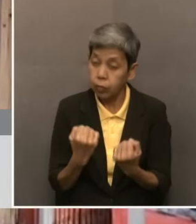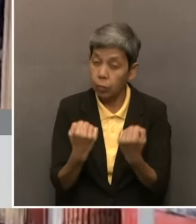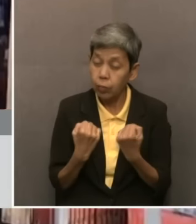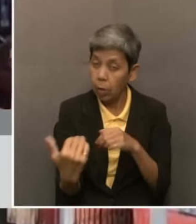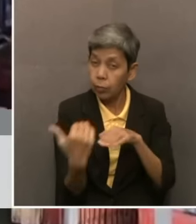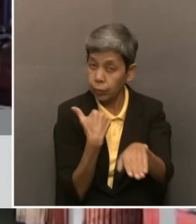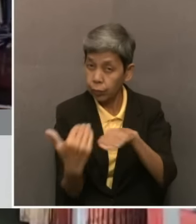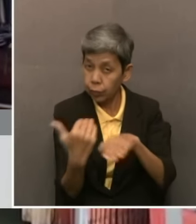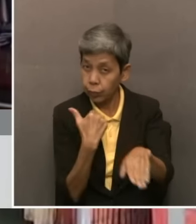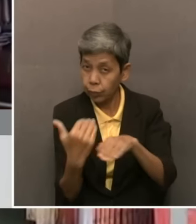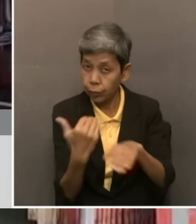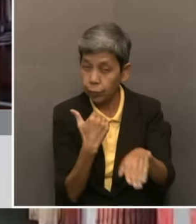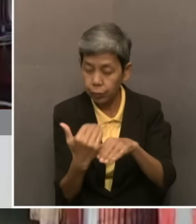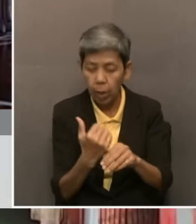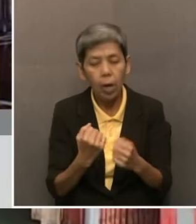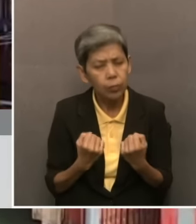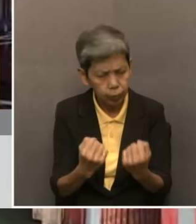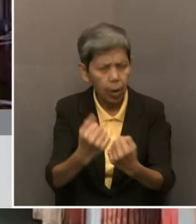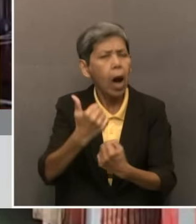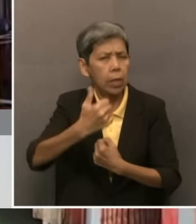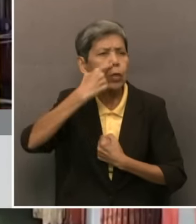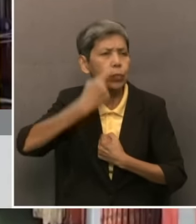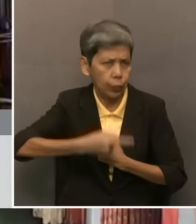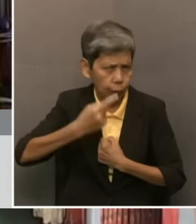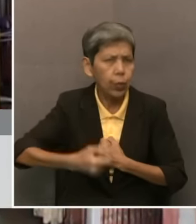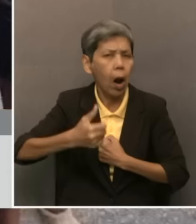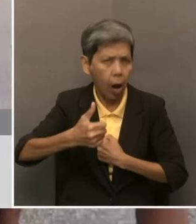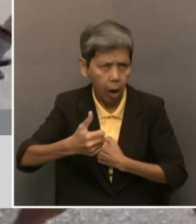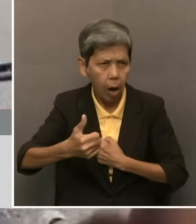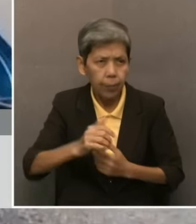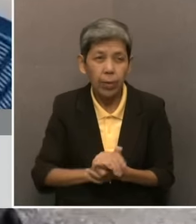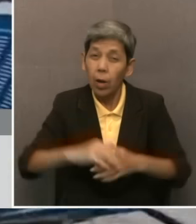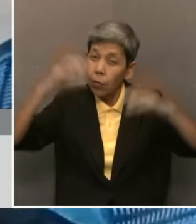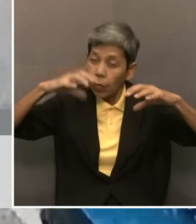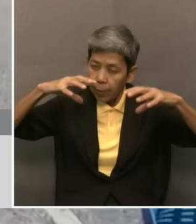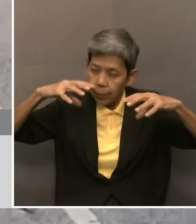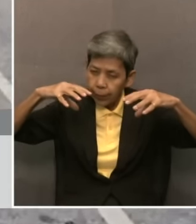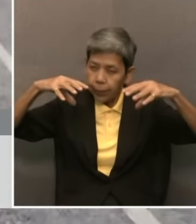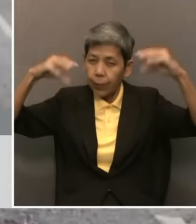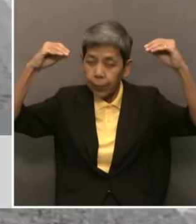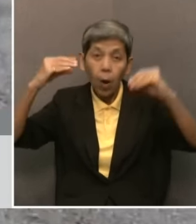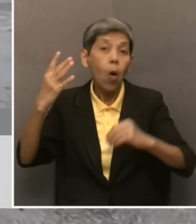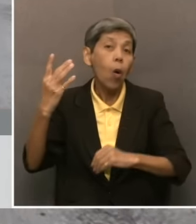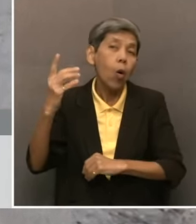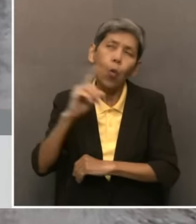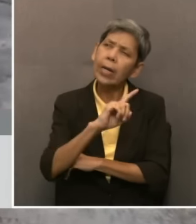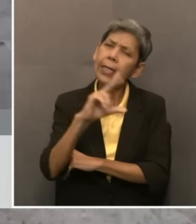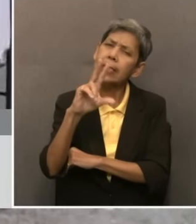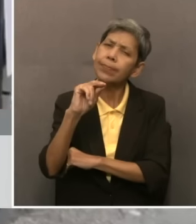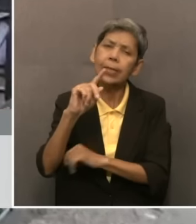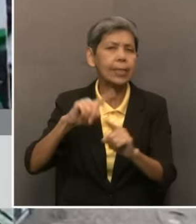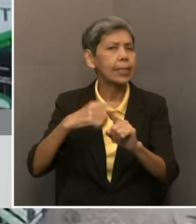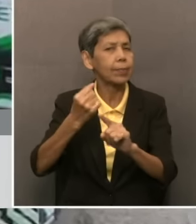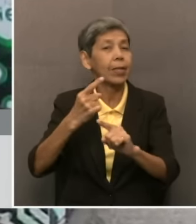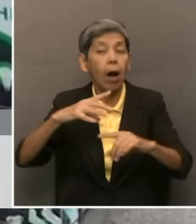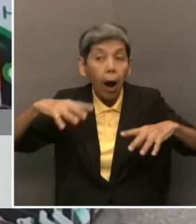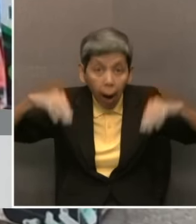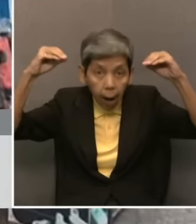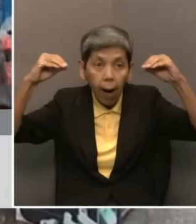ขตเทศบาลนครยะลาสามารถใช้สัญจรได้ตามปกติครับหลังจากฝนหยุดตกตั้งแต่เมื่อวันที่30พฤศจิกายนที่ผ่านม